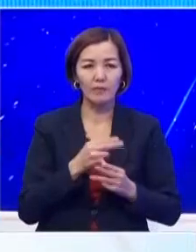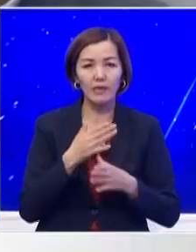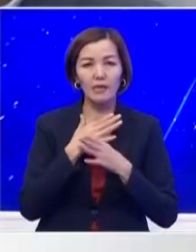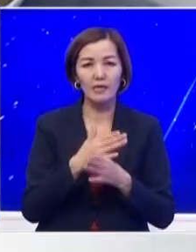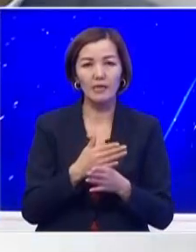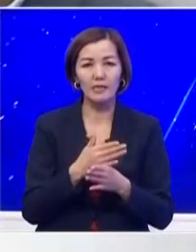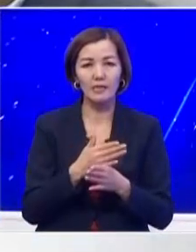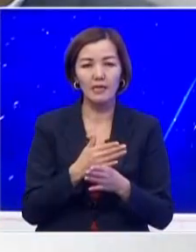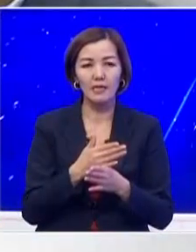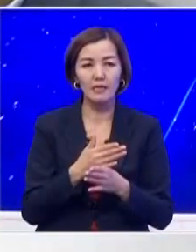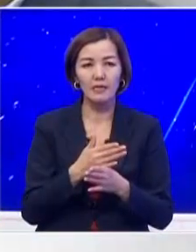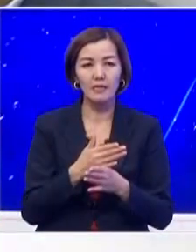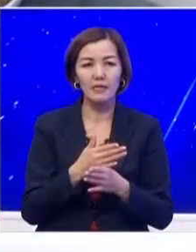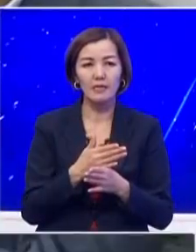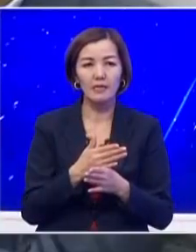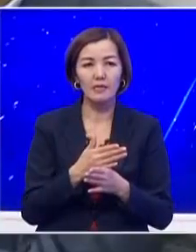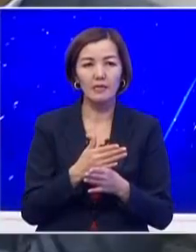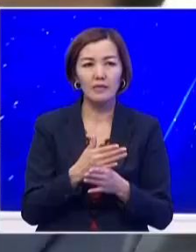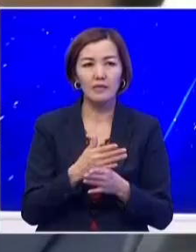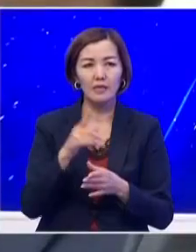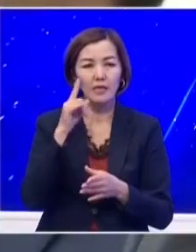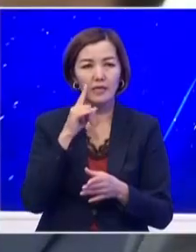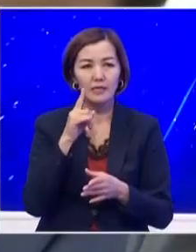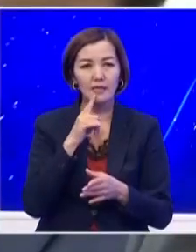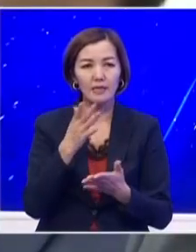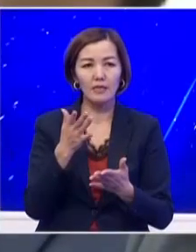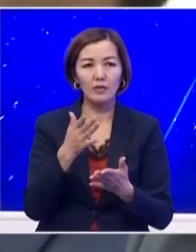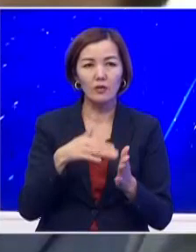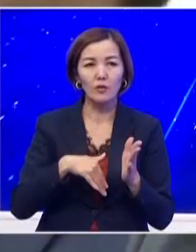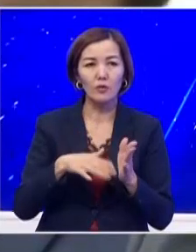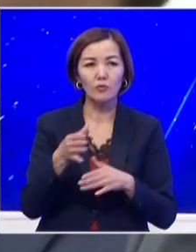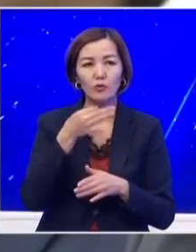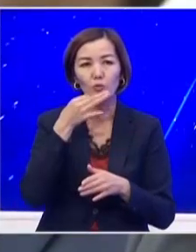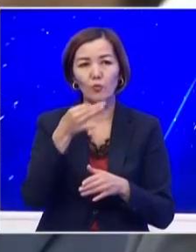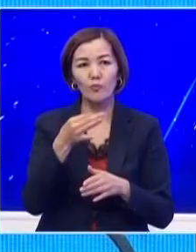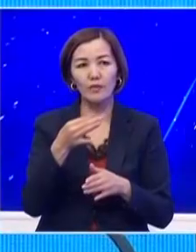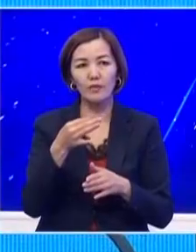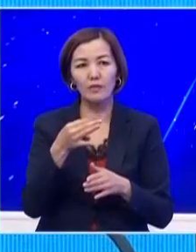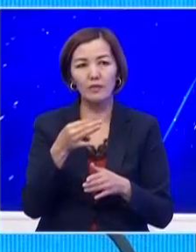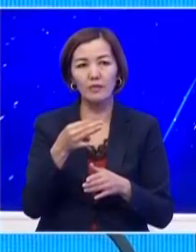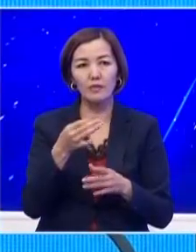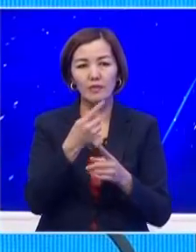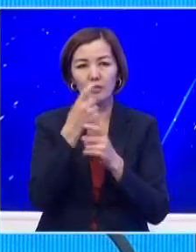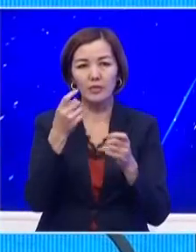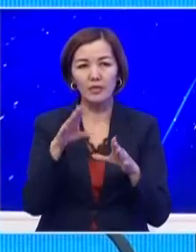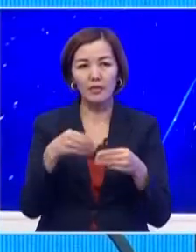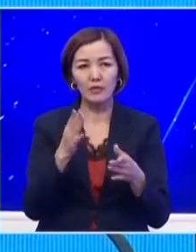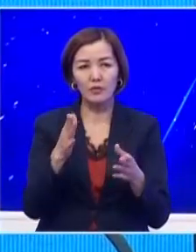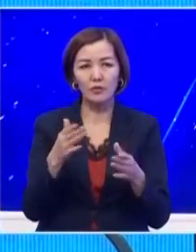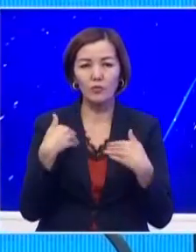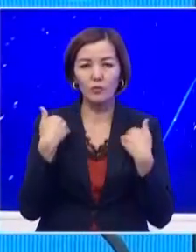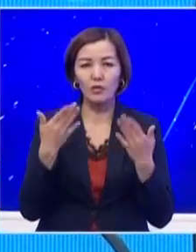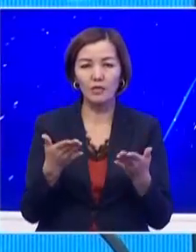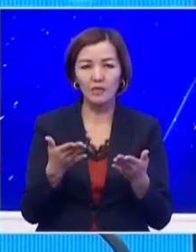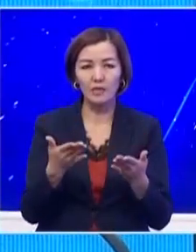арқасында өзіміздің отандық озық тәжірибені сіздерге кеңінен жариялайық, кеңінен